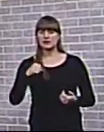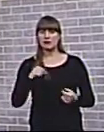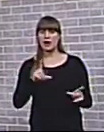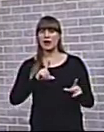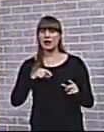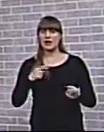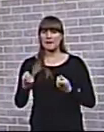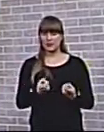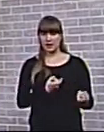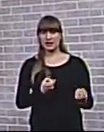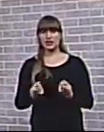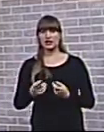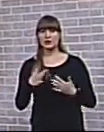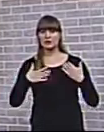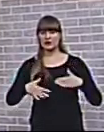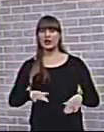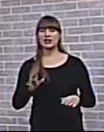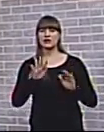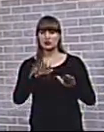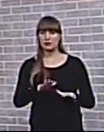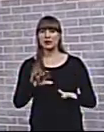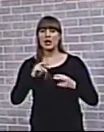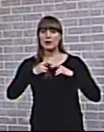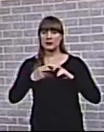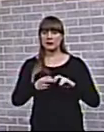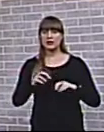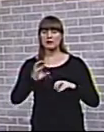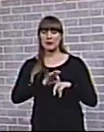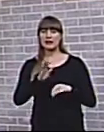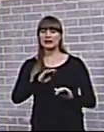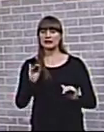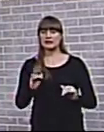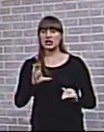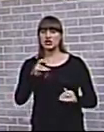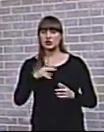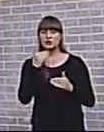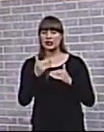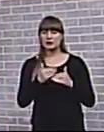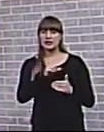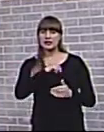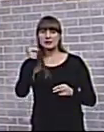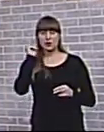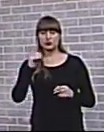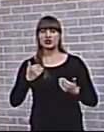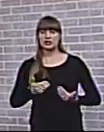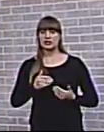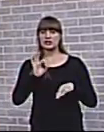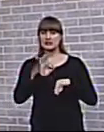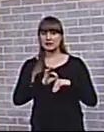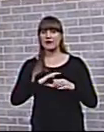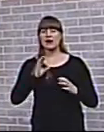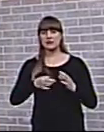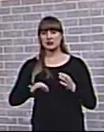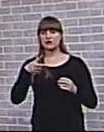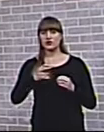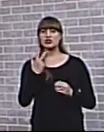падают, встают, отряхиваются, едут дальше. Проблемы больных детей Слуцкой близки. Сама училась жить с хроническим заболеванием сосудов. В